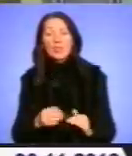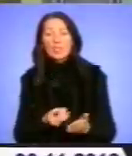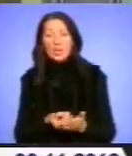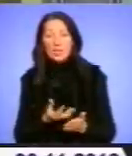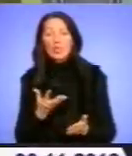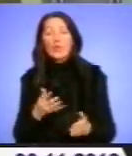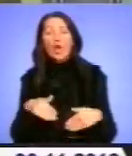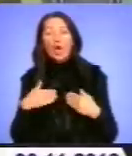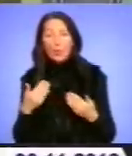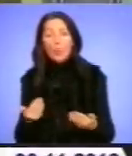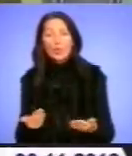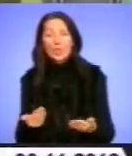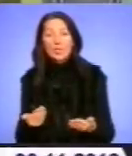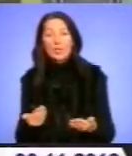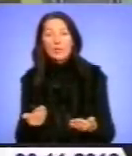цінових пропозицій.